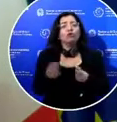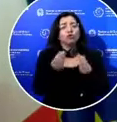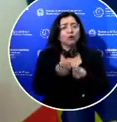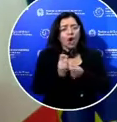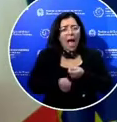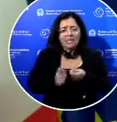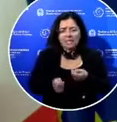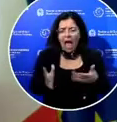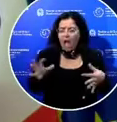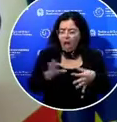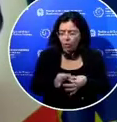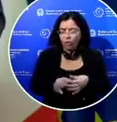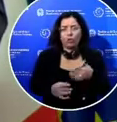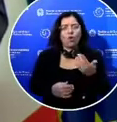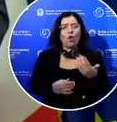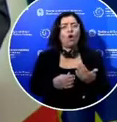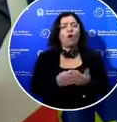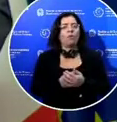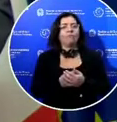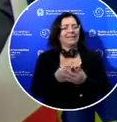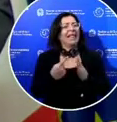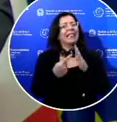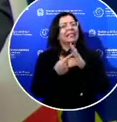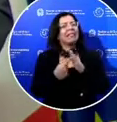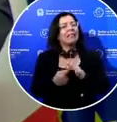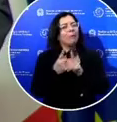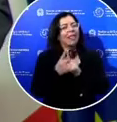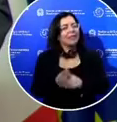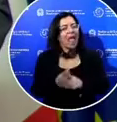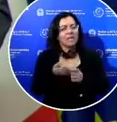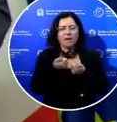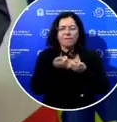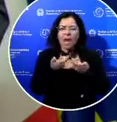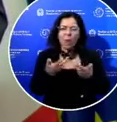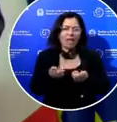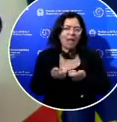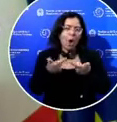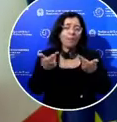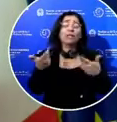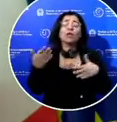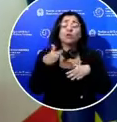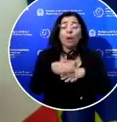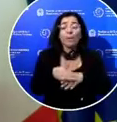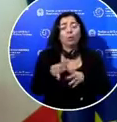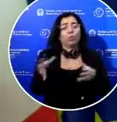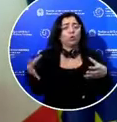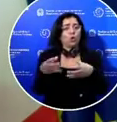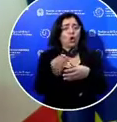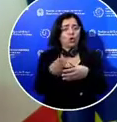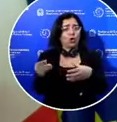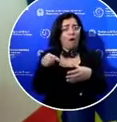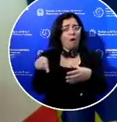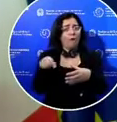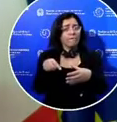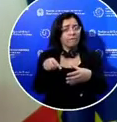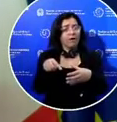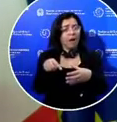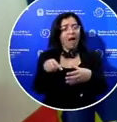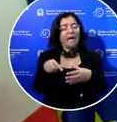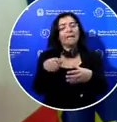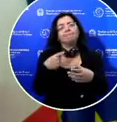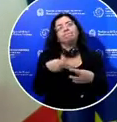d'azzardo, le dipendenze web che sono sempre più frequenti proprio tra i giovani. Ecco, io mi auguro